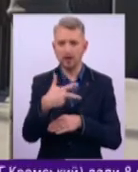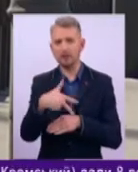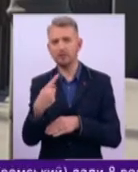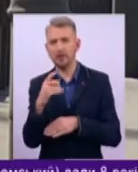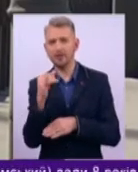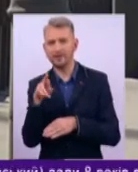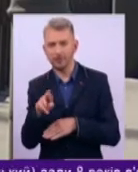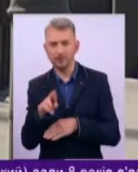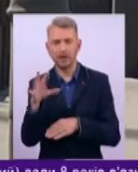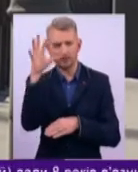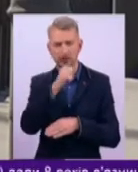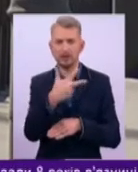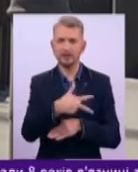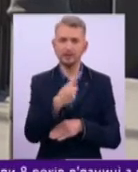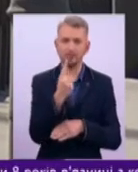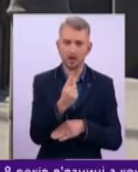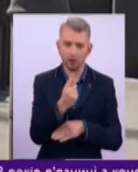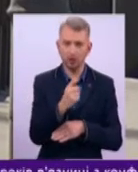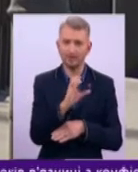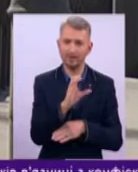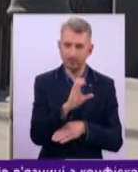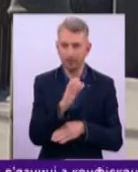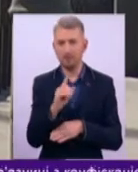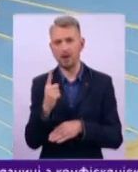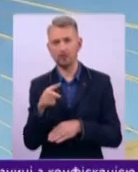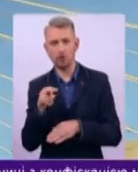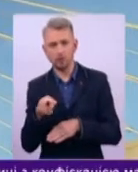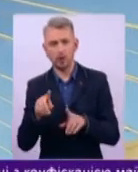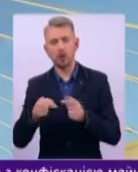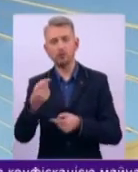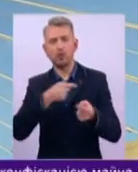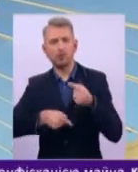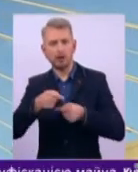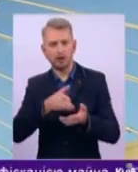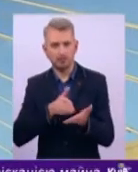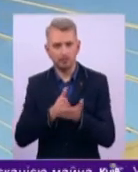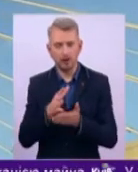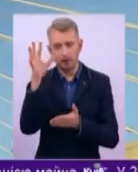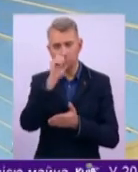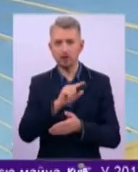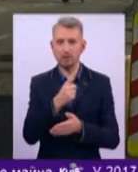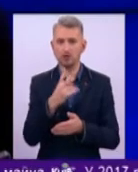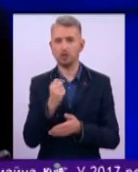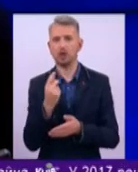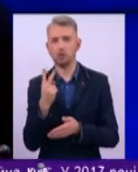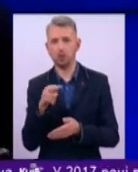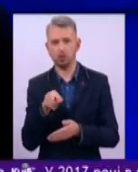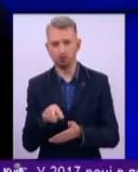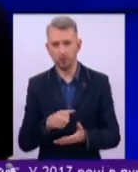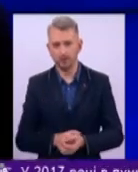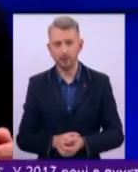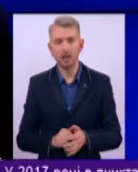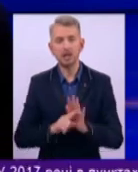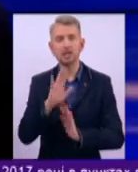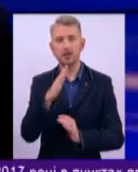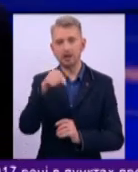січня та в ніч з 31 на 1 лютого, а також у зворотному напрямку в ніч з 1 на 2 лютого. І вже з